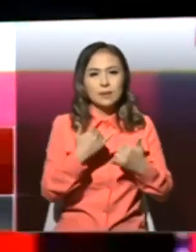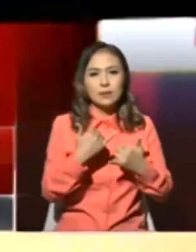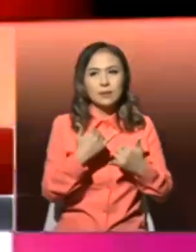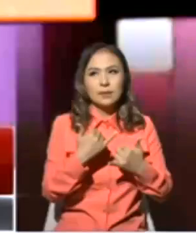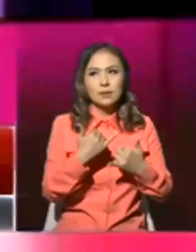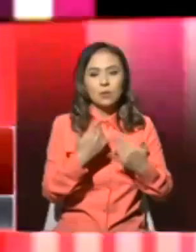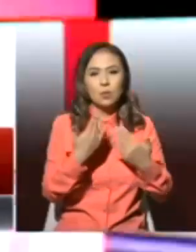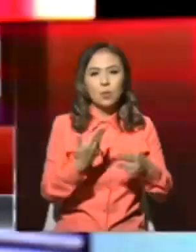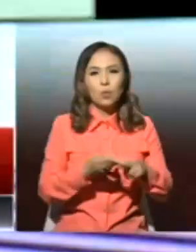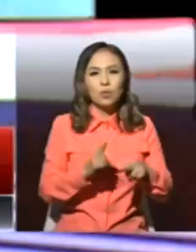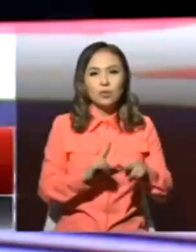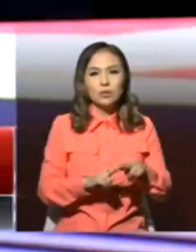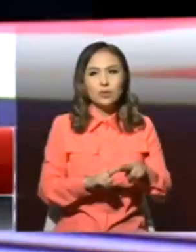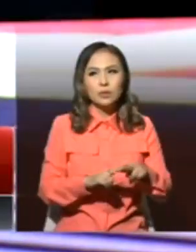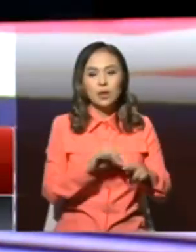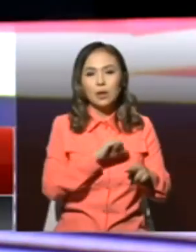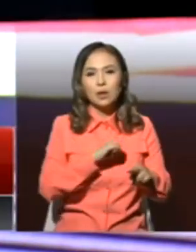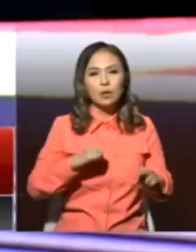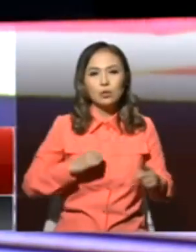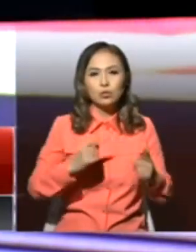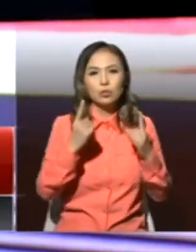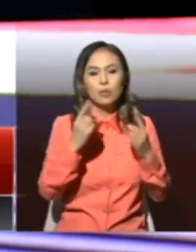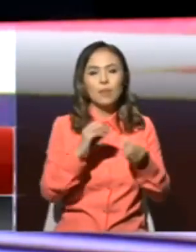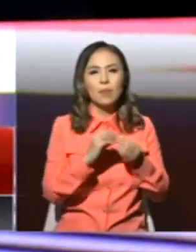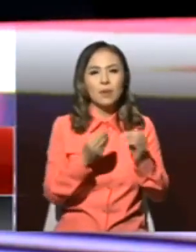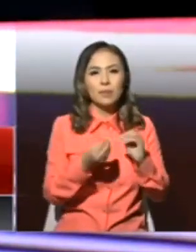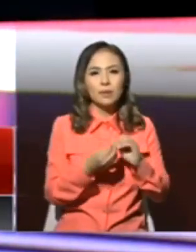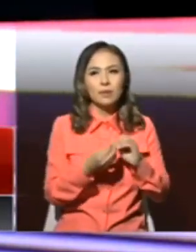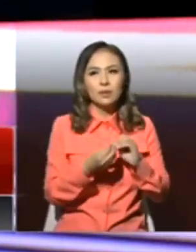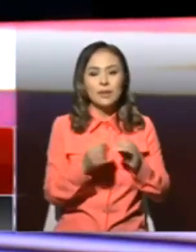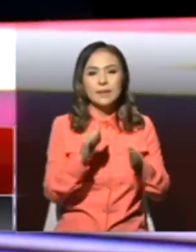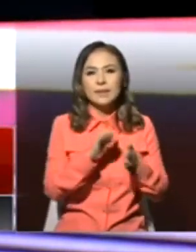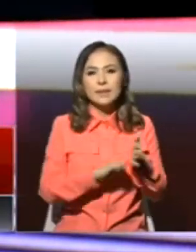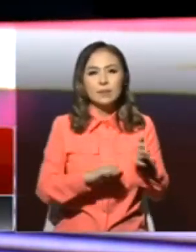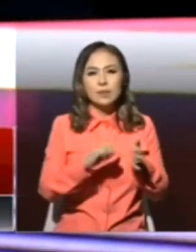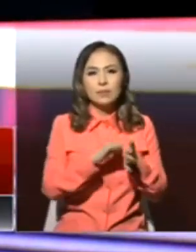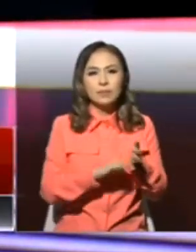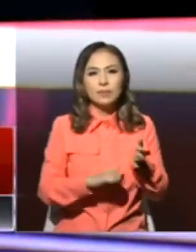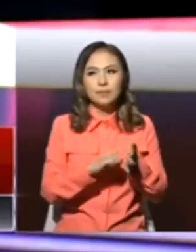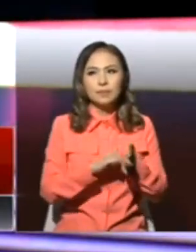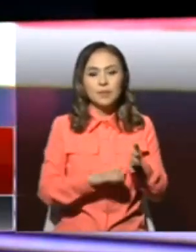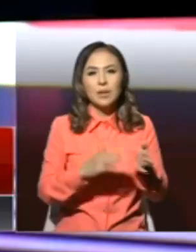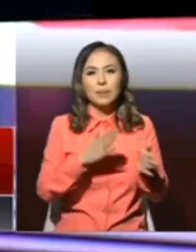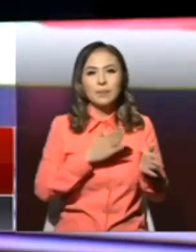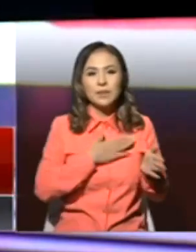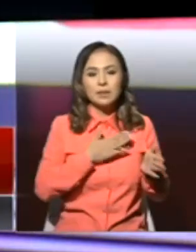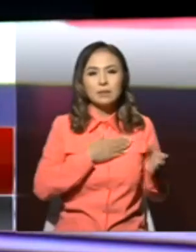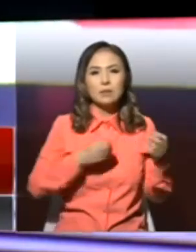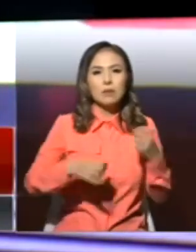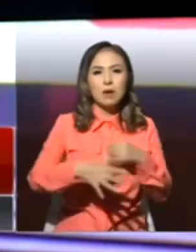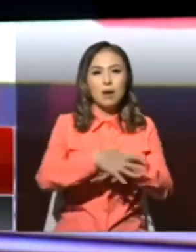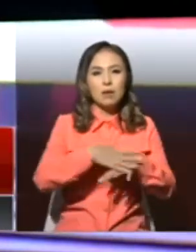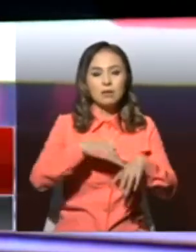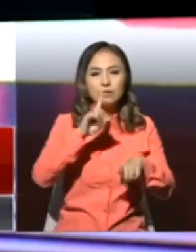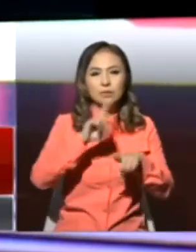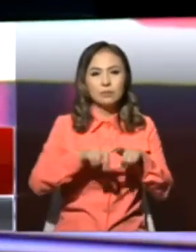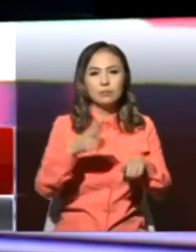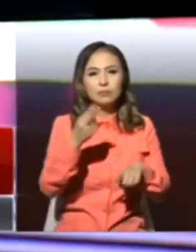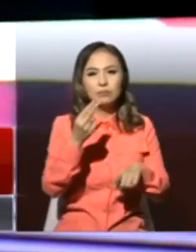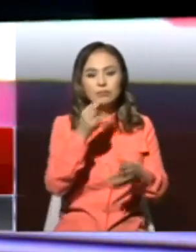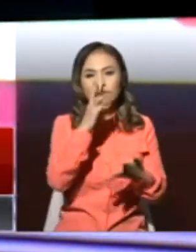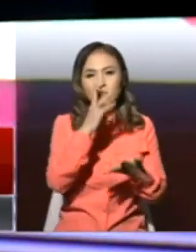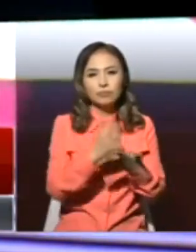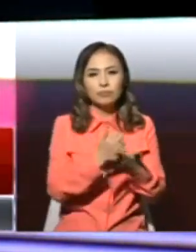проблема осы. Ең үлкен проблеманың бірі осы. Себебі біздің халық тез ақша тапқысы келеді деп